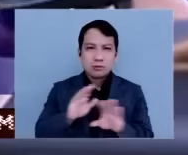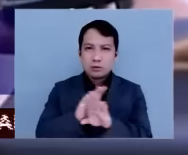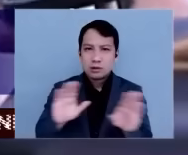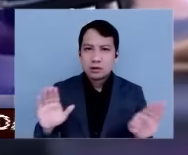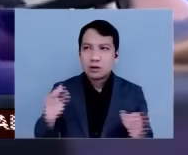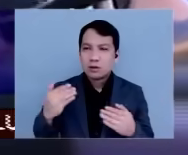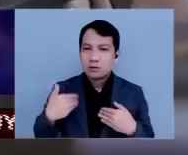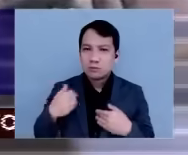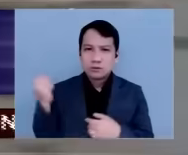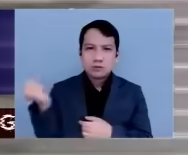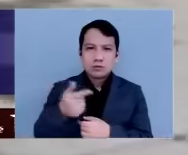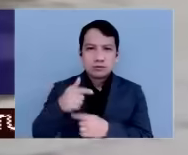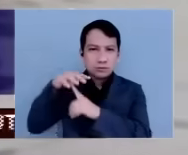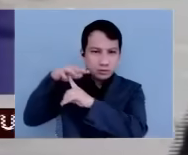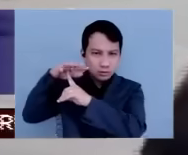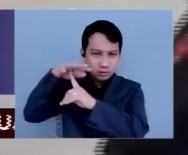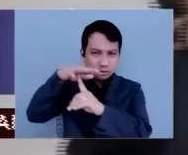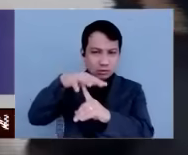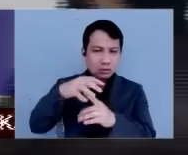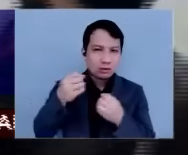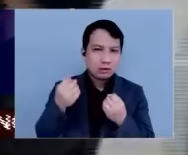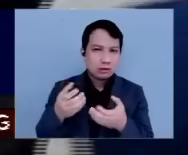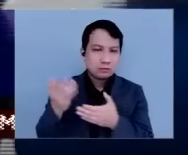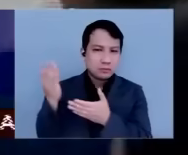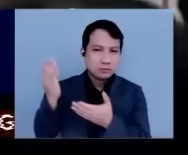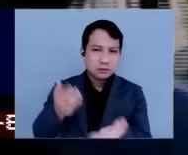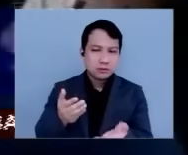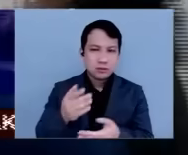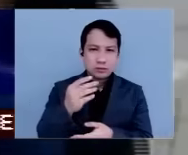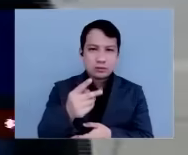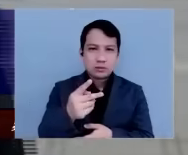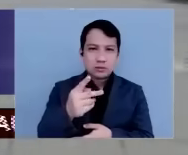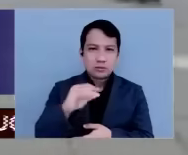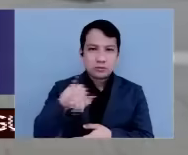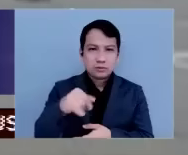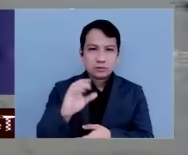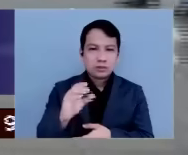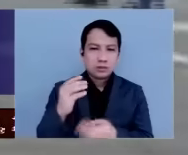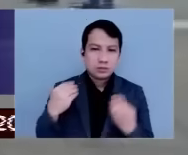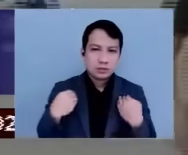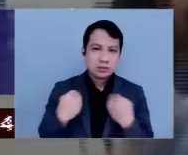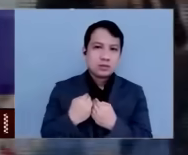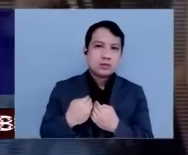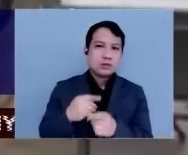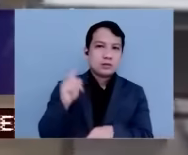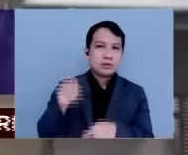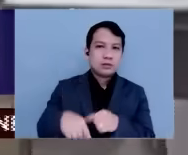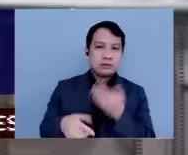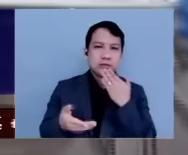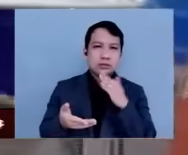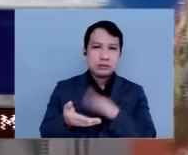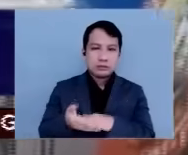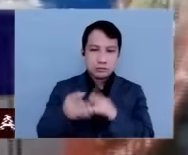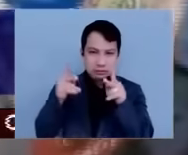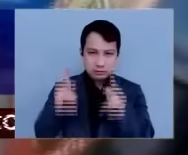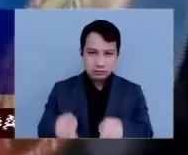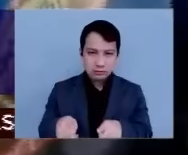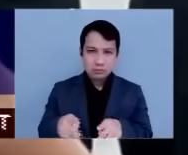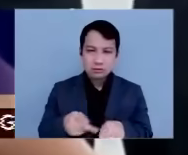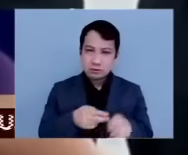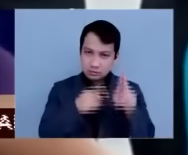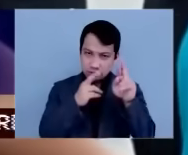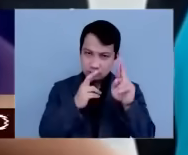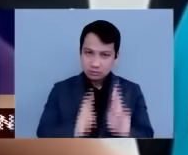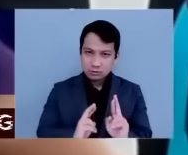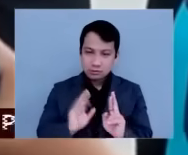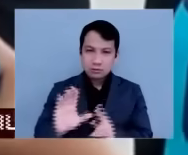of helicopters. Giit ng KOJC members, hindi sila masasamang tao kaya respetuhin daw sana ang